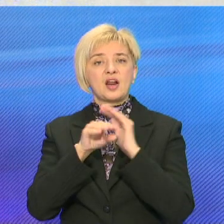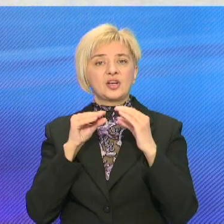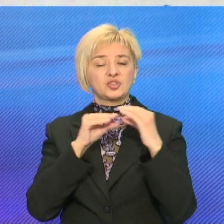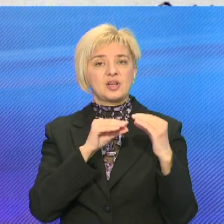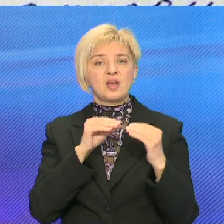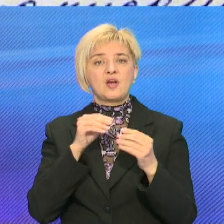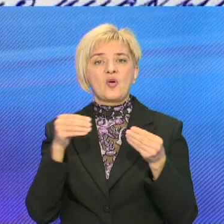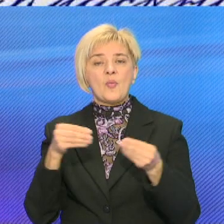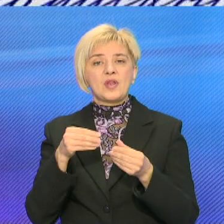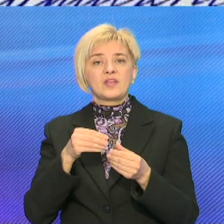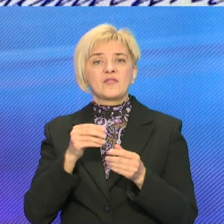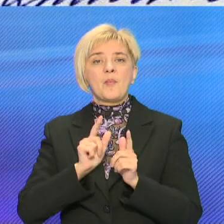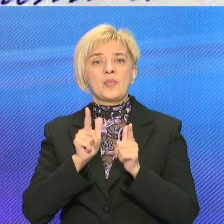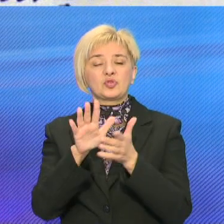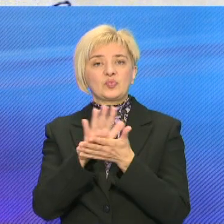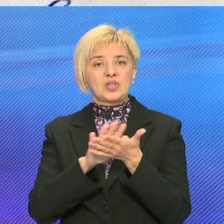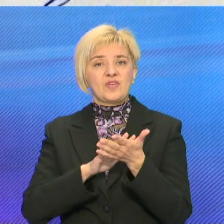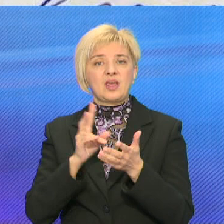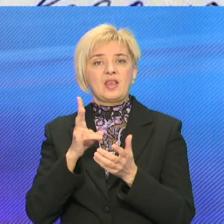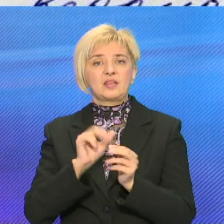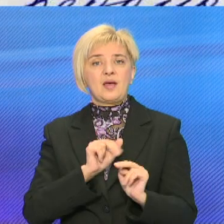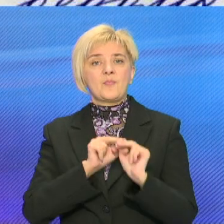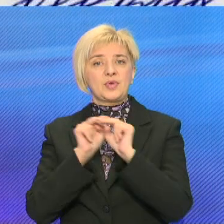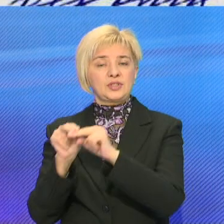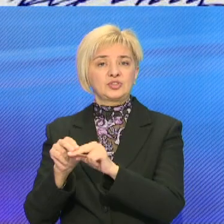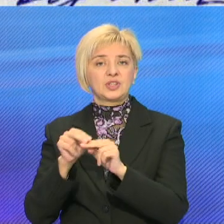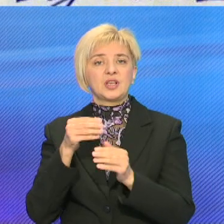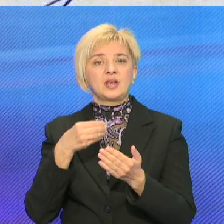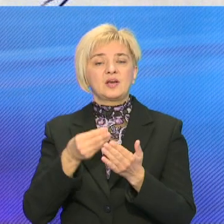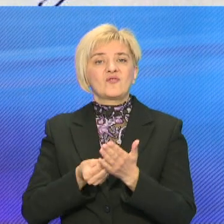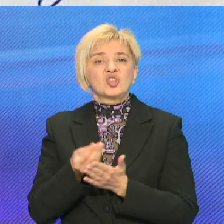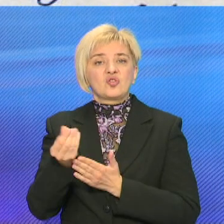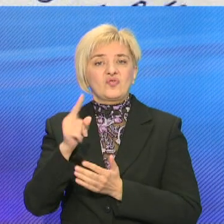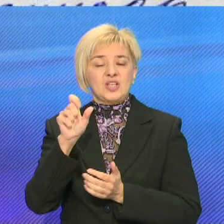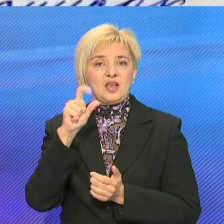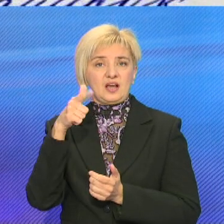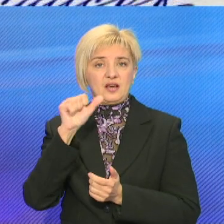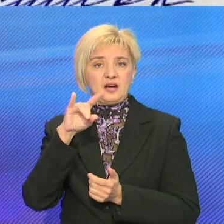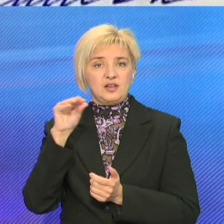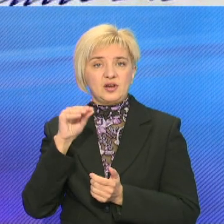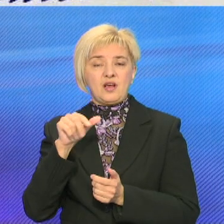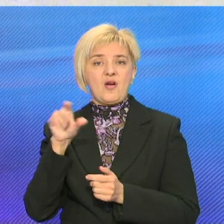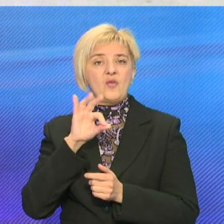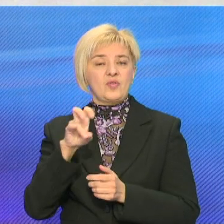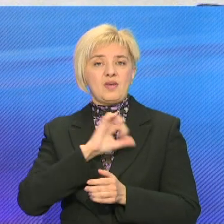гараж. Женщина переконана, дадзены документ яна не складала. За яе гэта зрабіла невядомая особа.